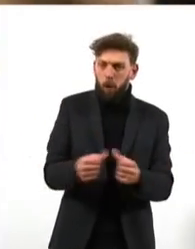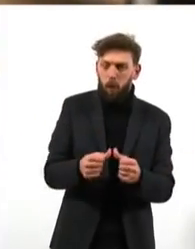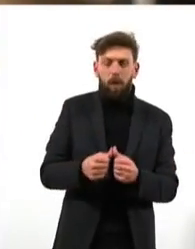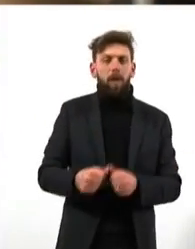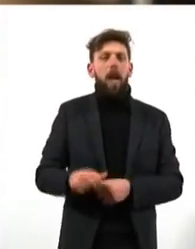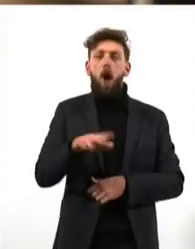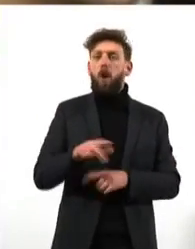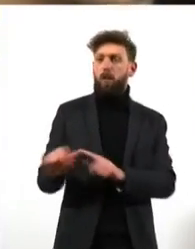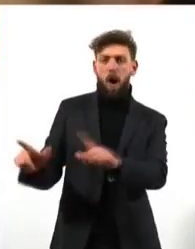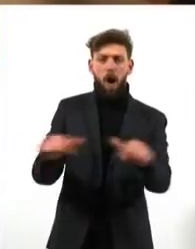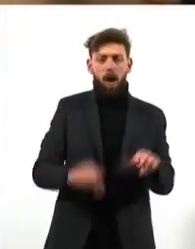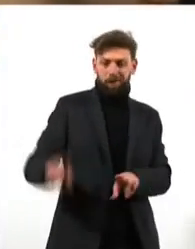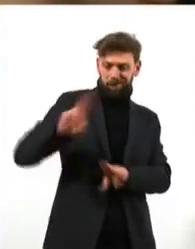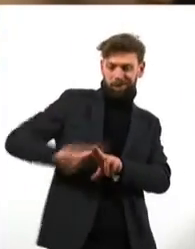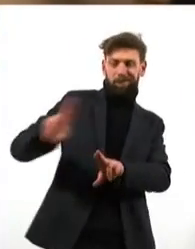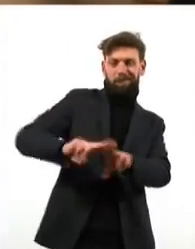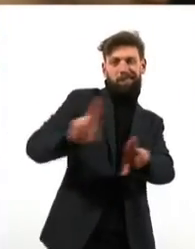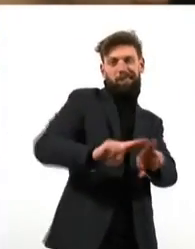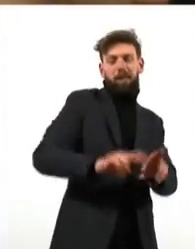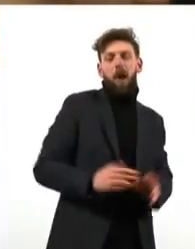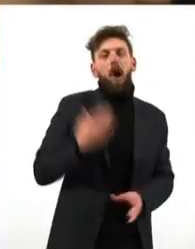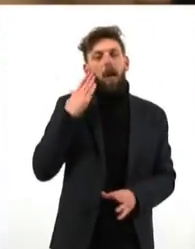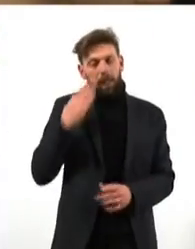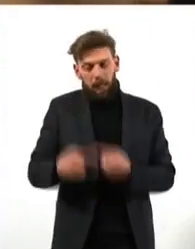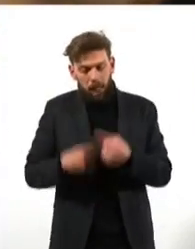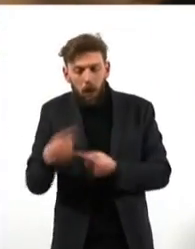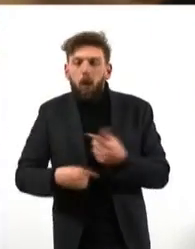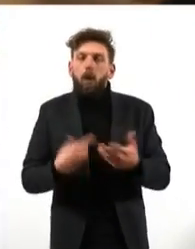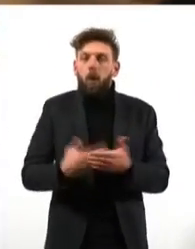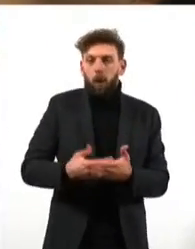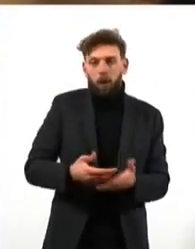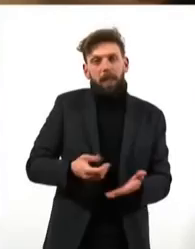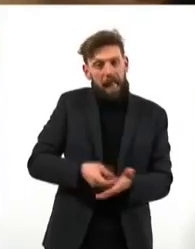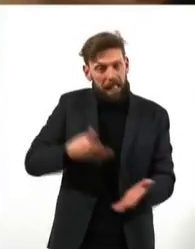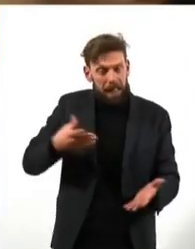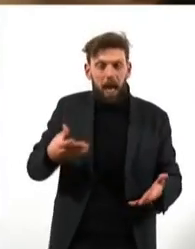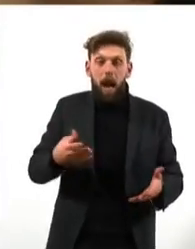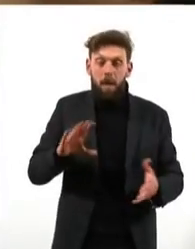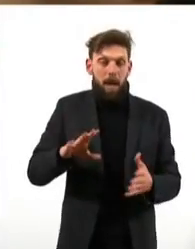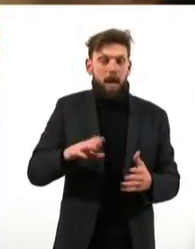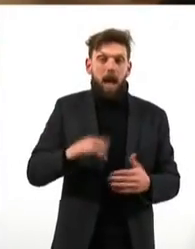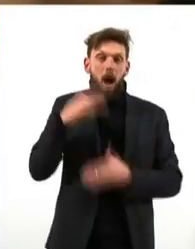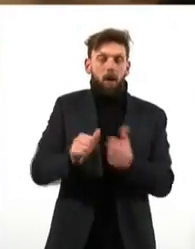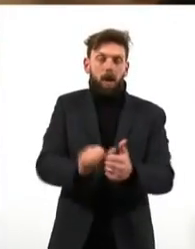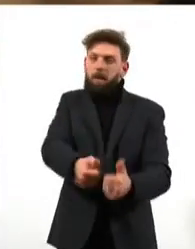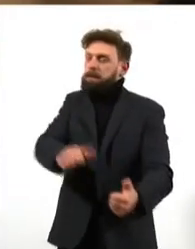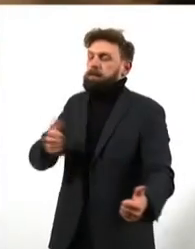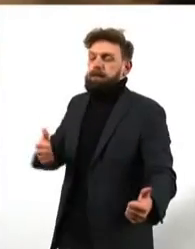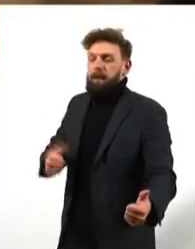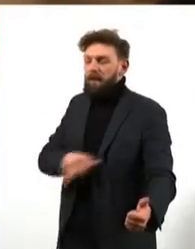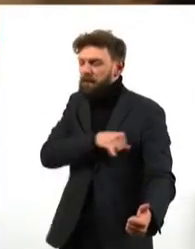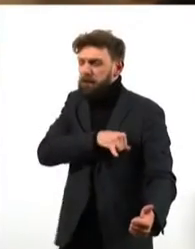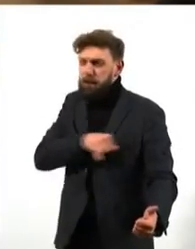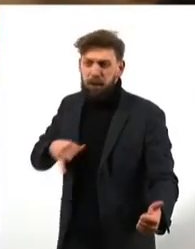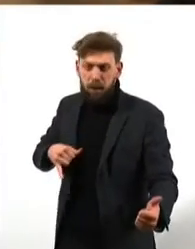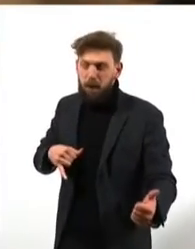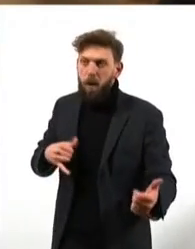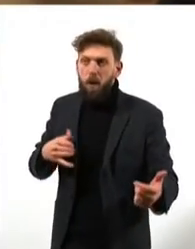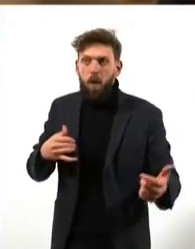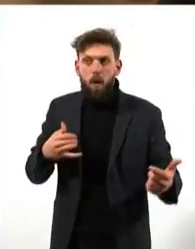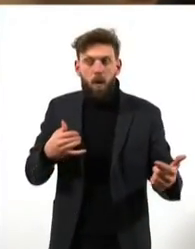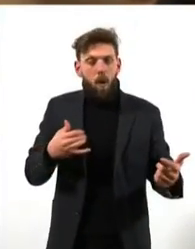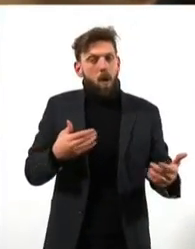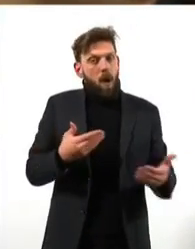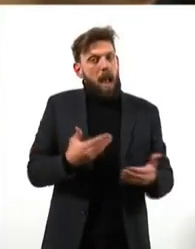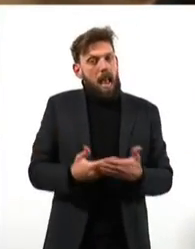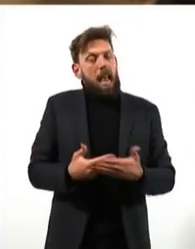des logements. Alors je sais que c'est en cours et que ça coûte beaucoup d'argent, mais le problème c'est que le retard est criant et il y a quelque chose